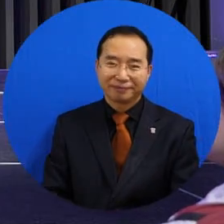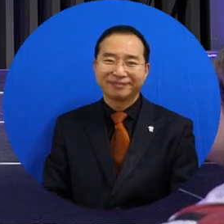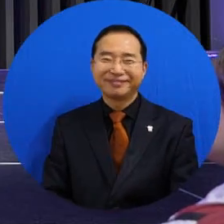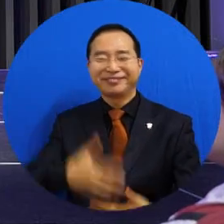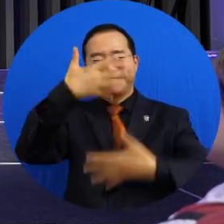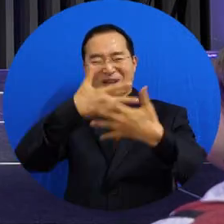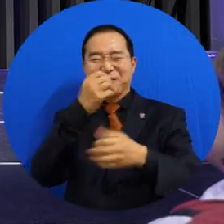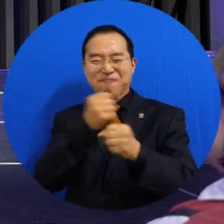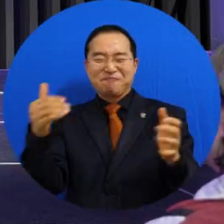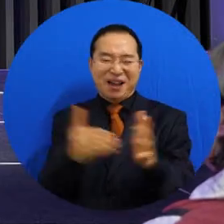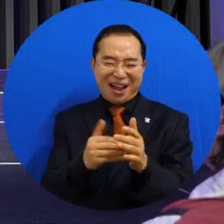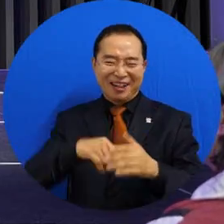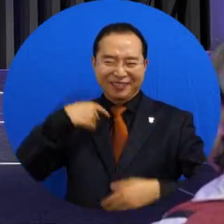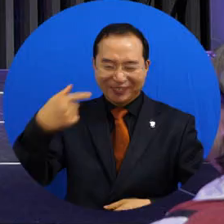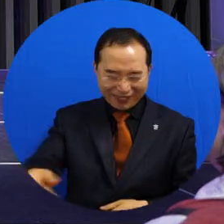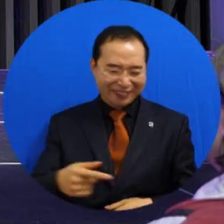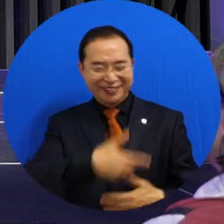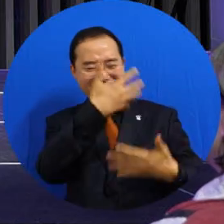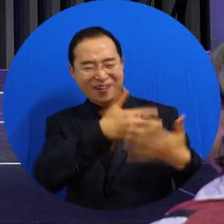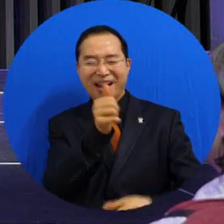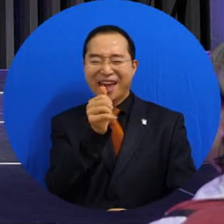겨울왕국이랑 같이 개봉했을 때.